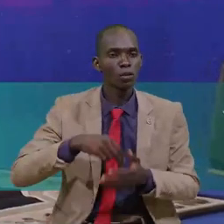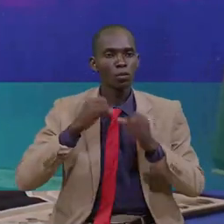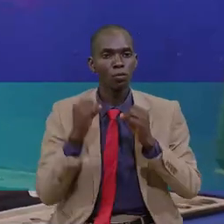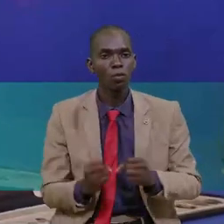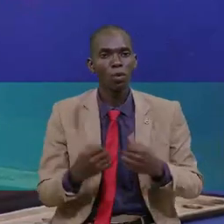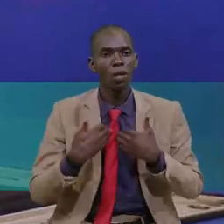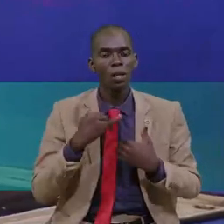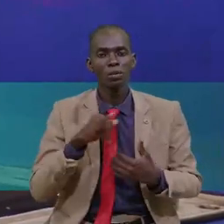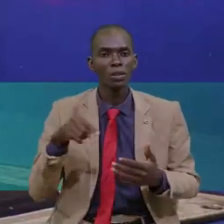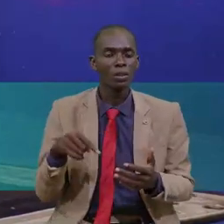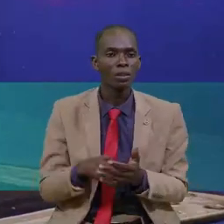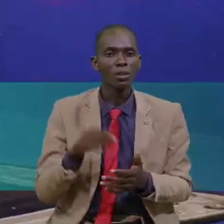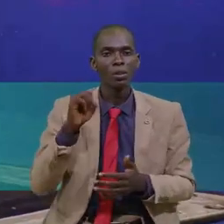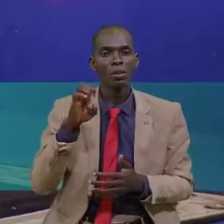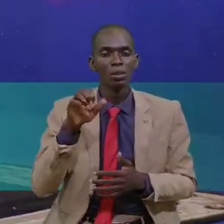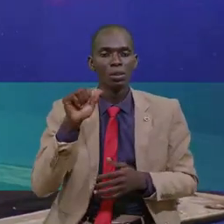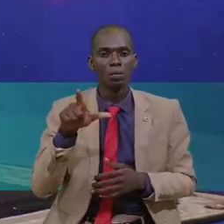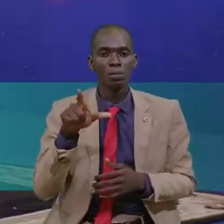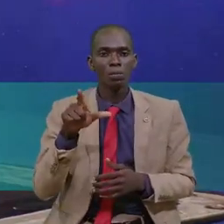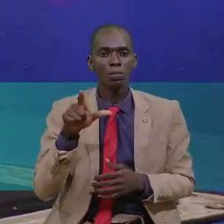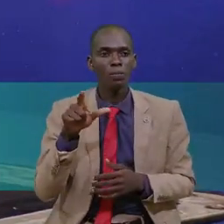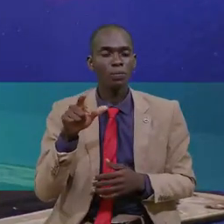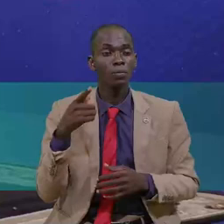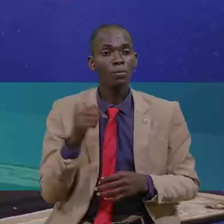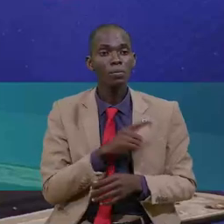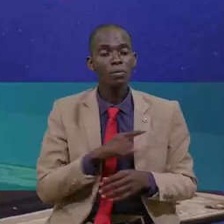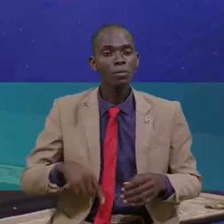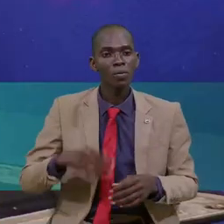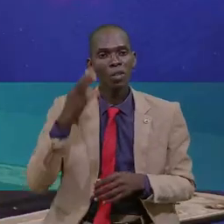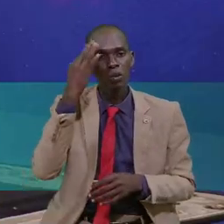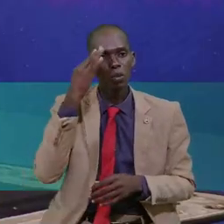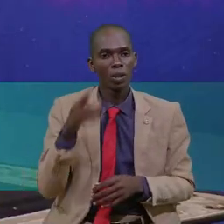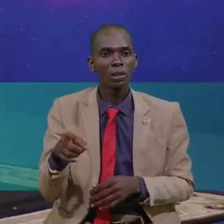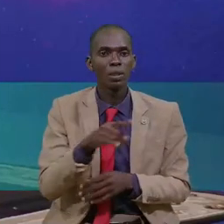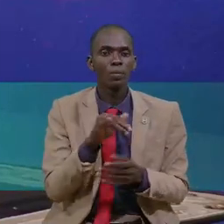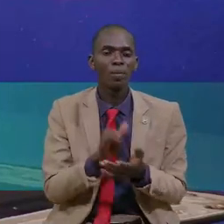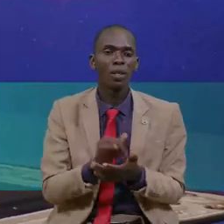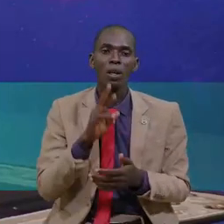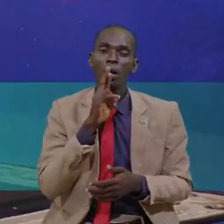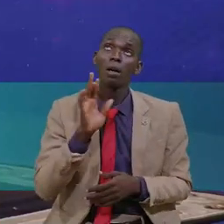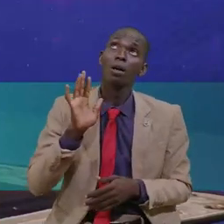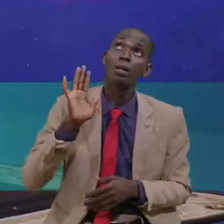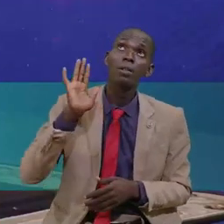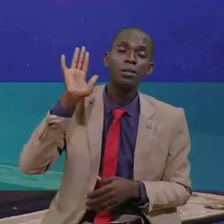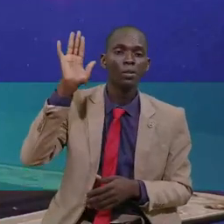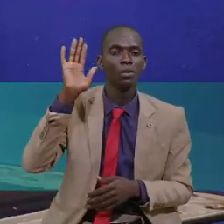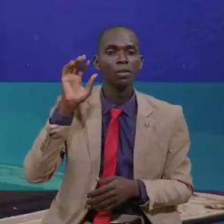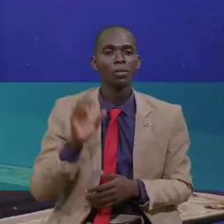ses paroles qui lui servent de sceau. Le Seigneur connaît ceux qui